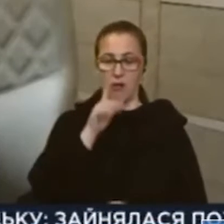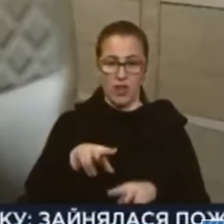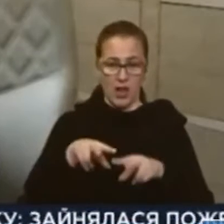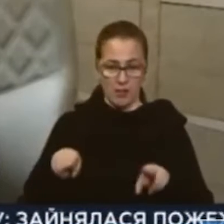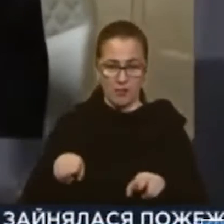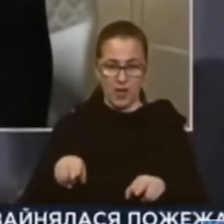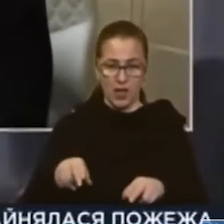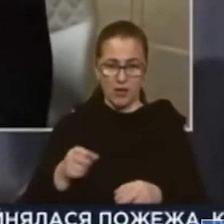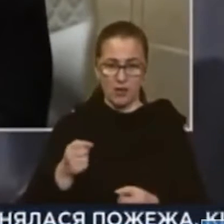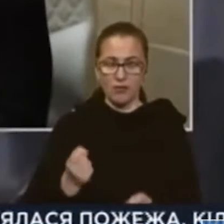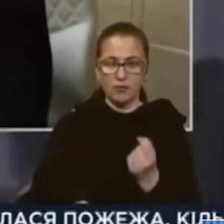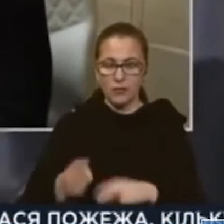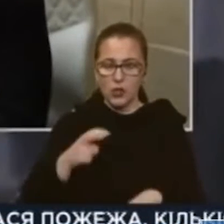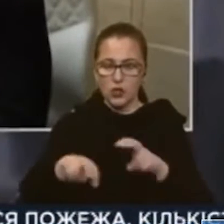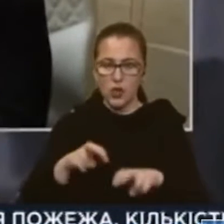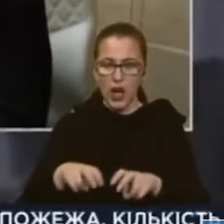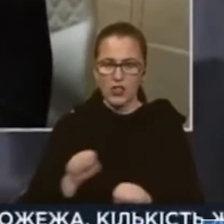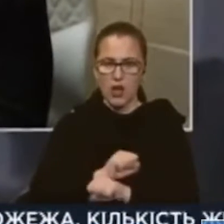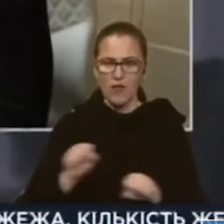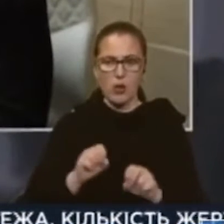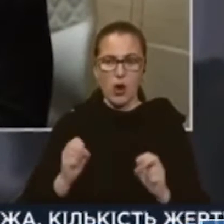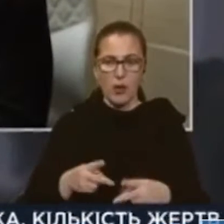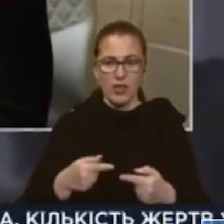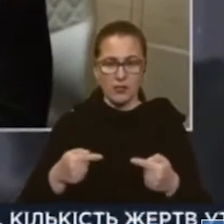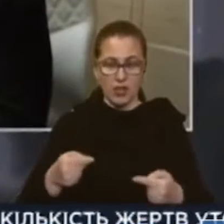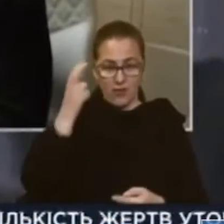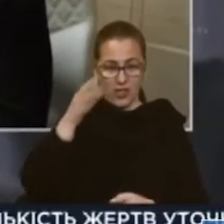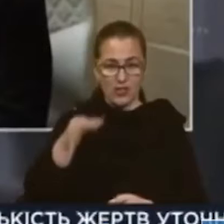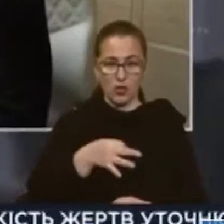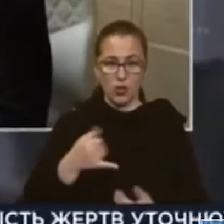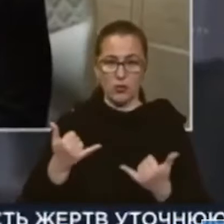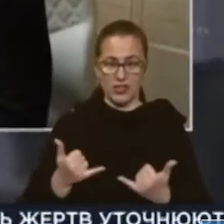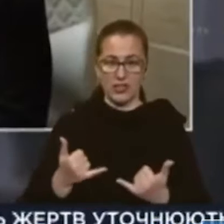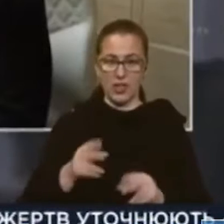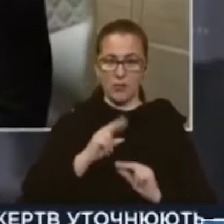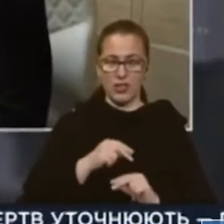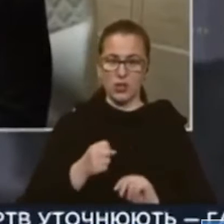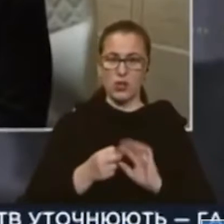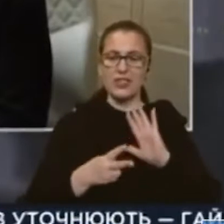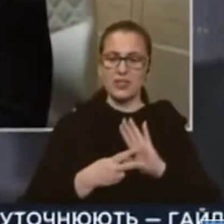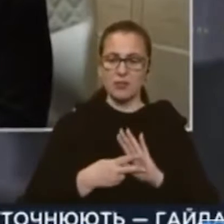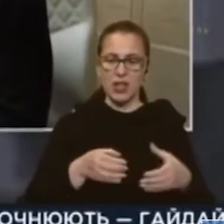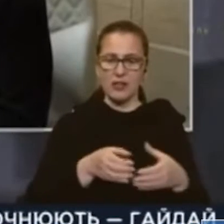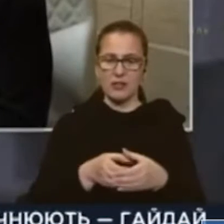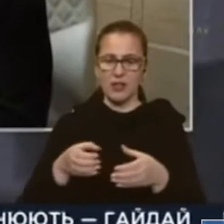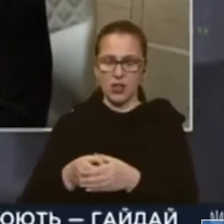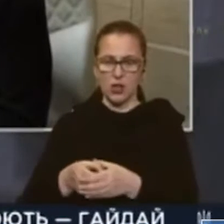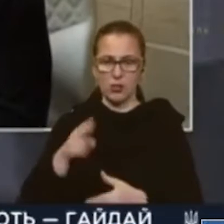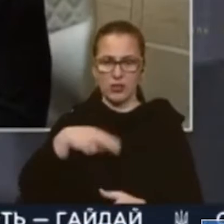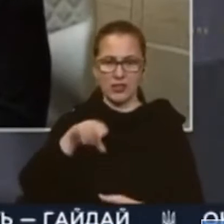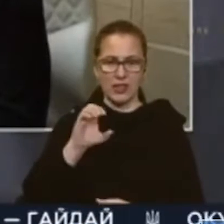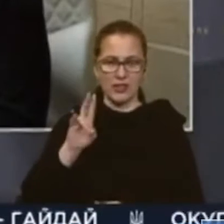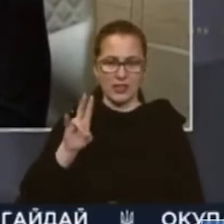Одночасно виявляються вибухонебезпечні предмети. На сьогодні в Київській області працює 17 паралельних груп піротехніків